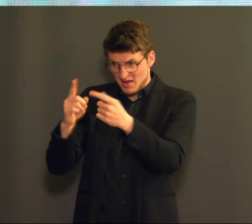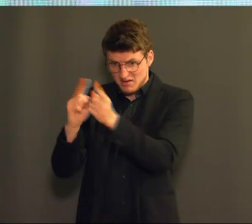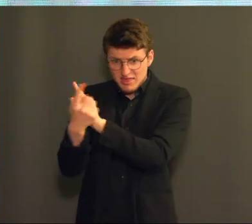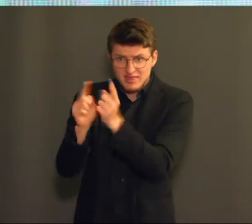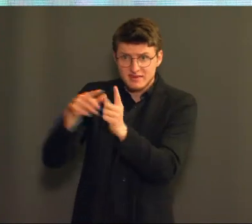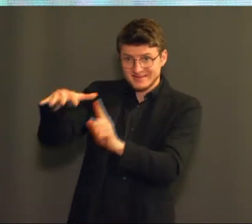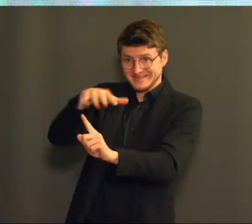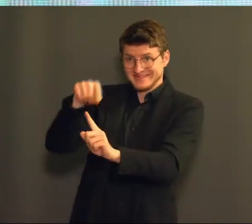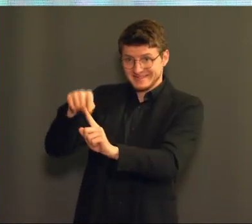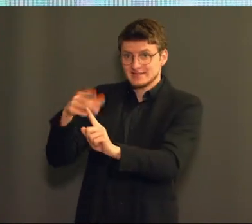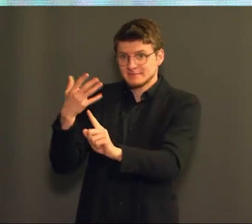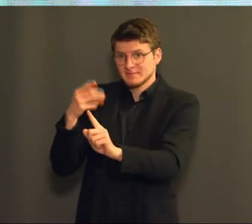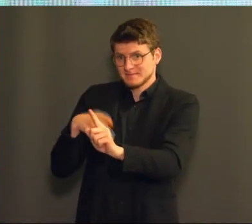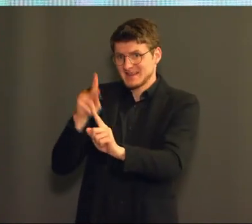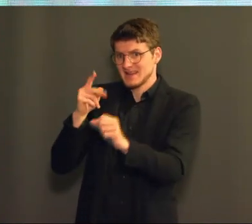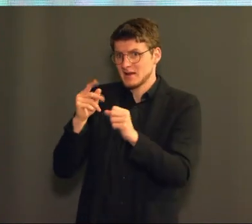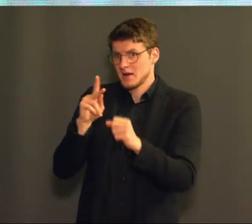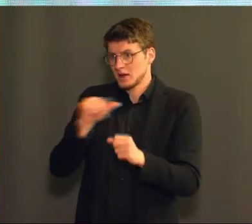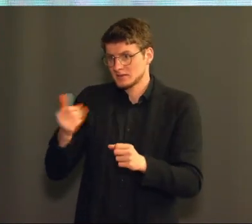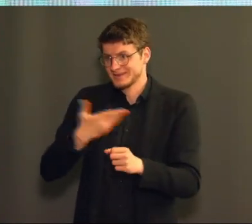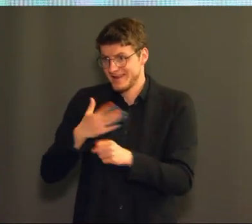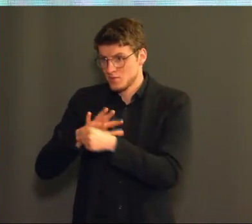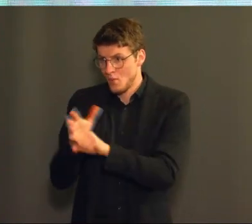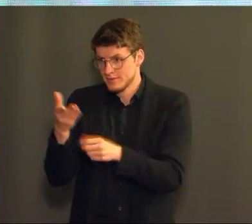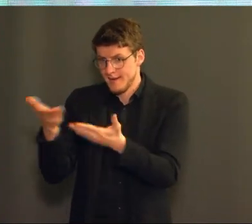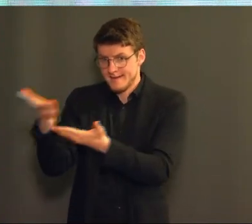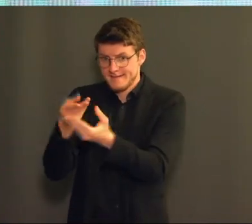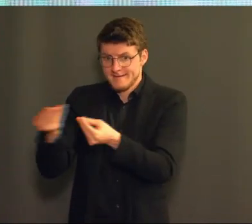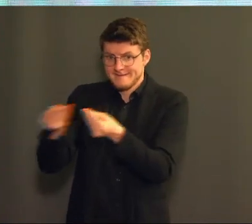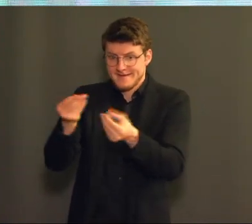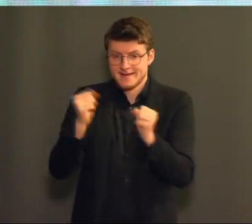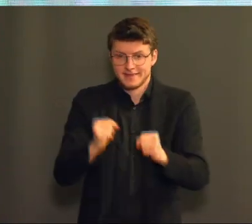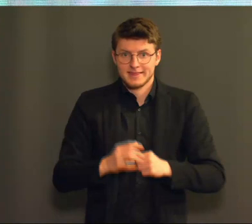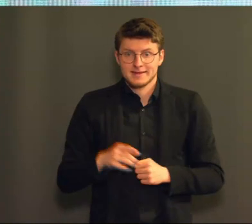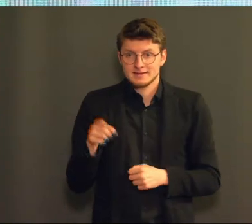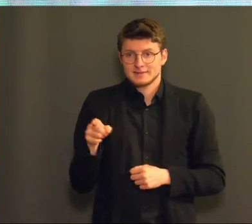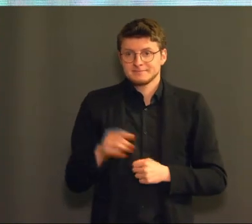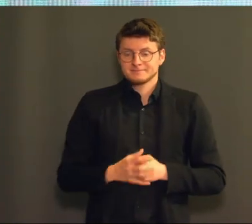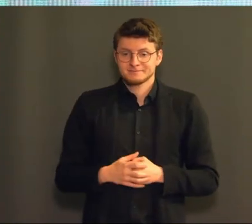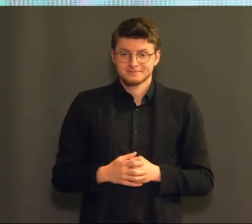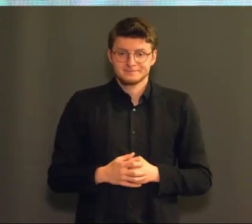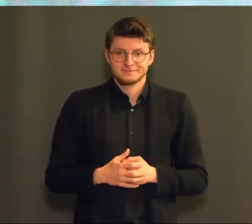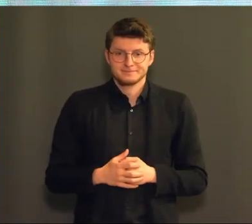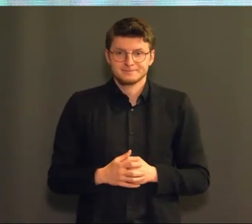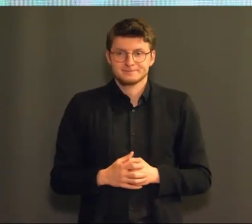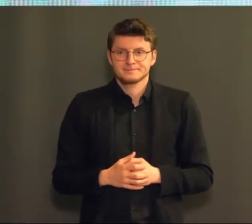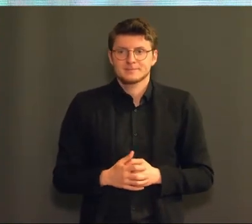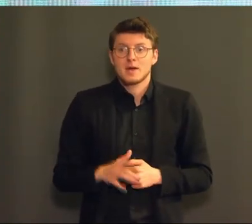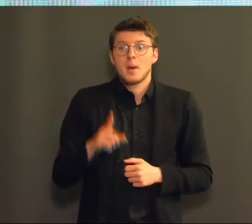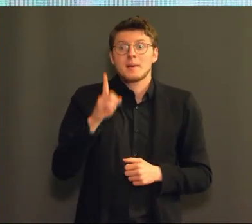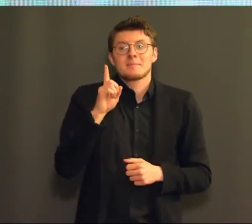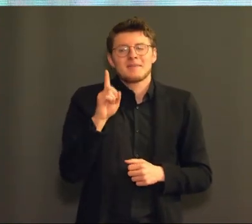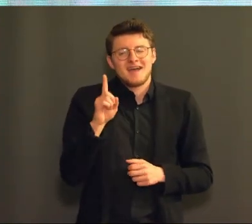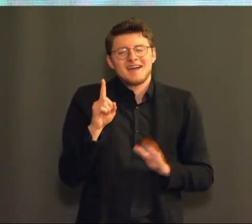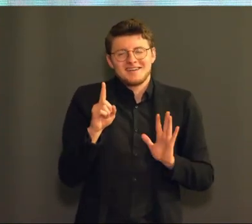van het coronavirus over de 14 dagen hoger of vertoont een duidelijke stijging. Nu, om met een positieve noot